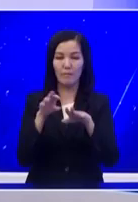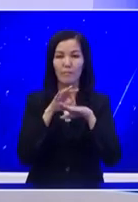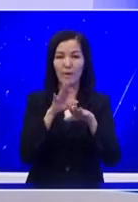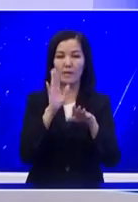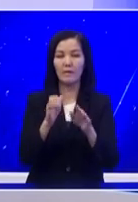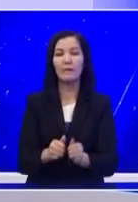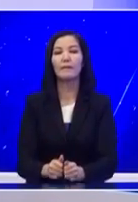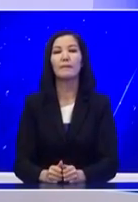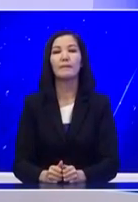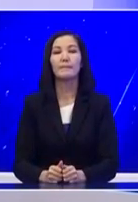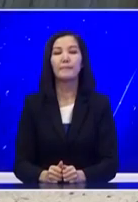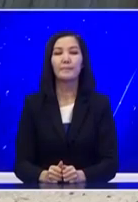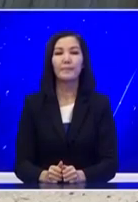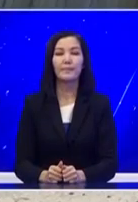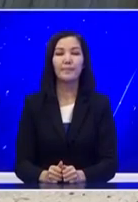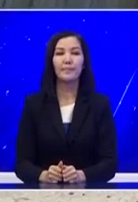топ бақылайды.